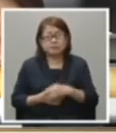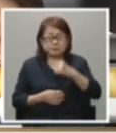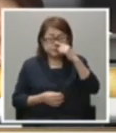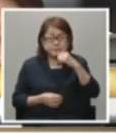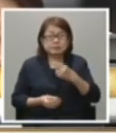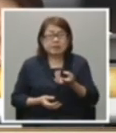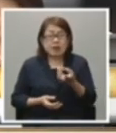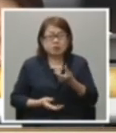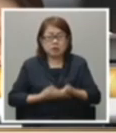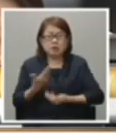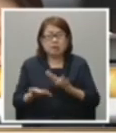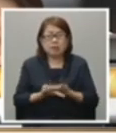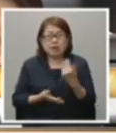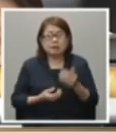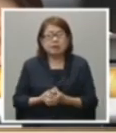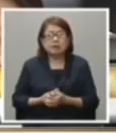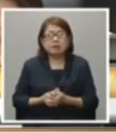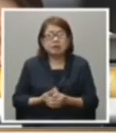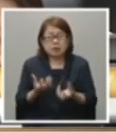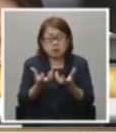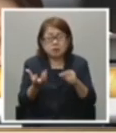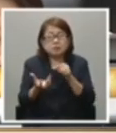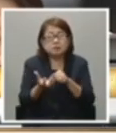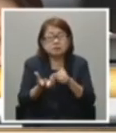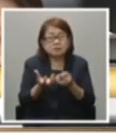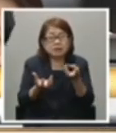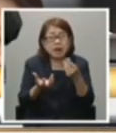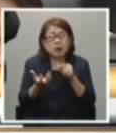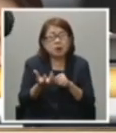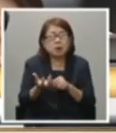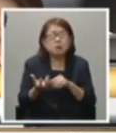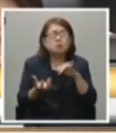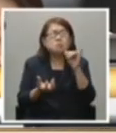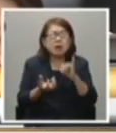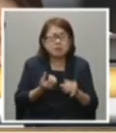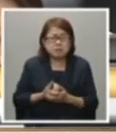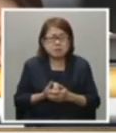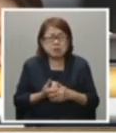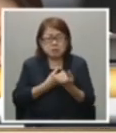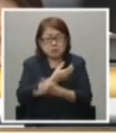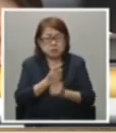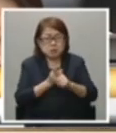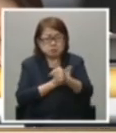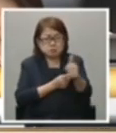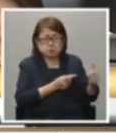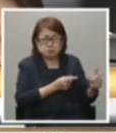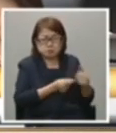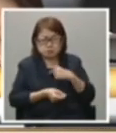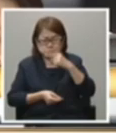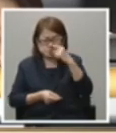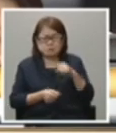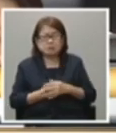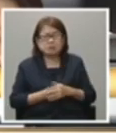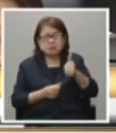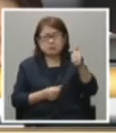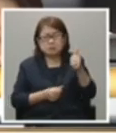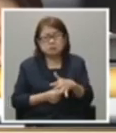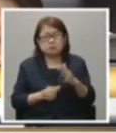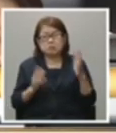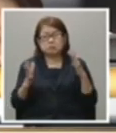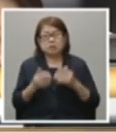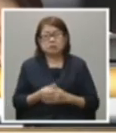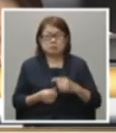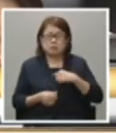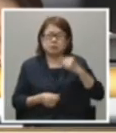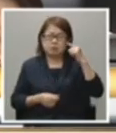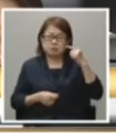งแล้วก็คุณภาพไม่ได้ดีกว่าคนอื่นสักเท่าไหร่ดิฉันจึงเห็นว่าลำบ